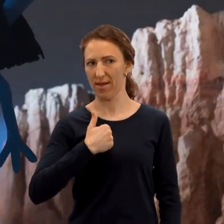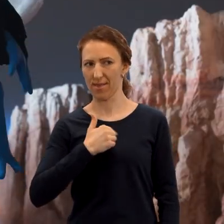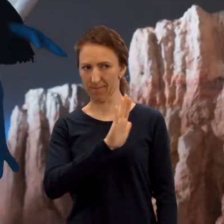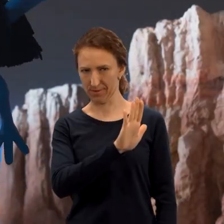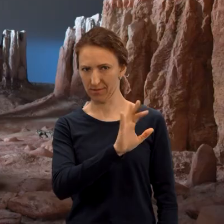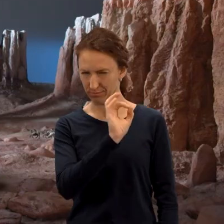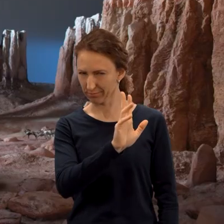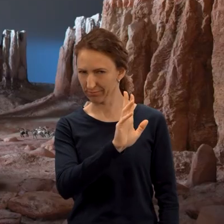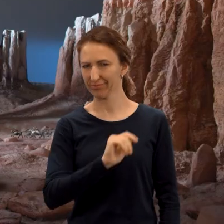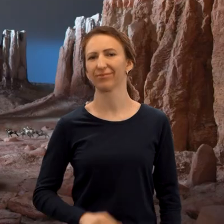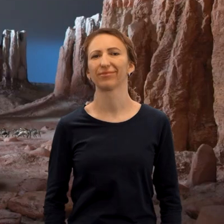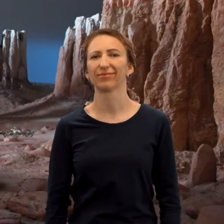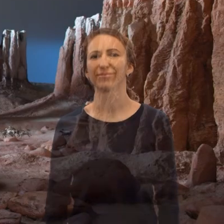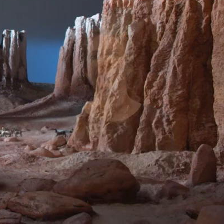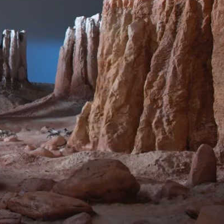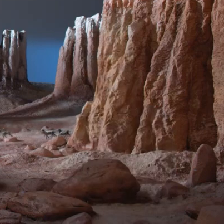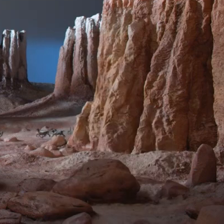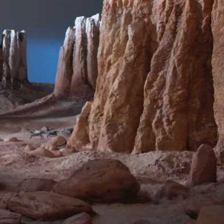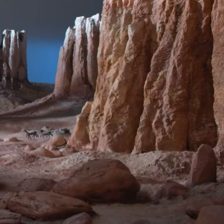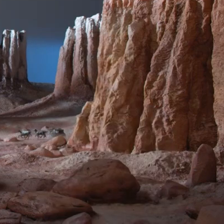Poczekajcie tutaj chwilę.